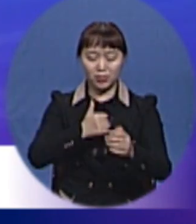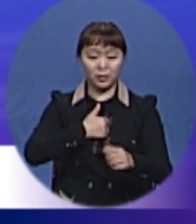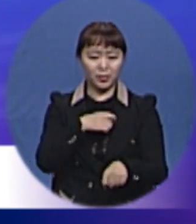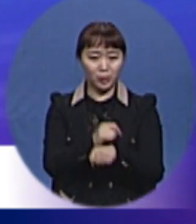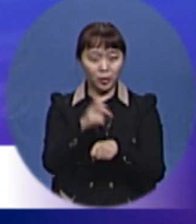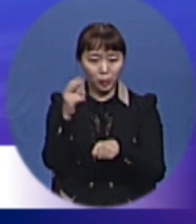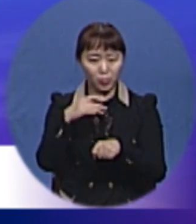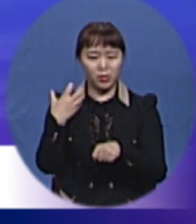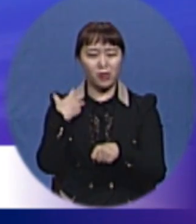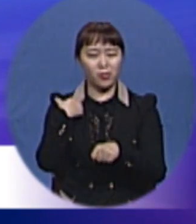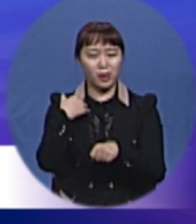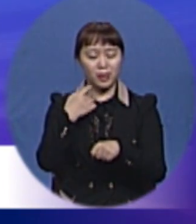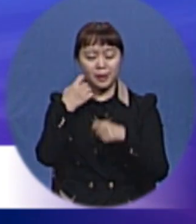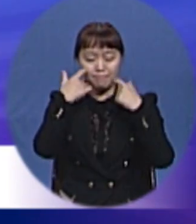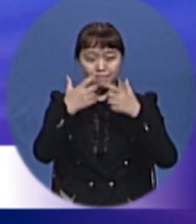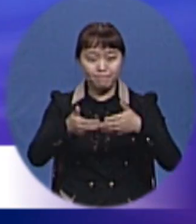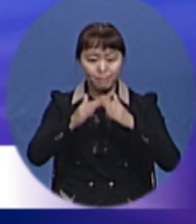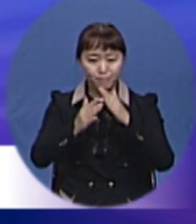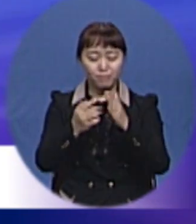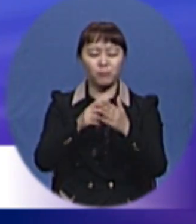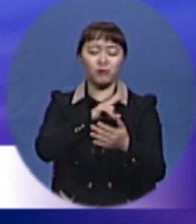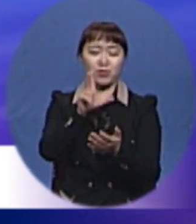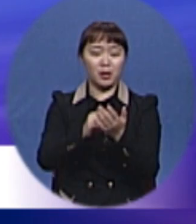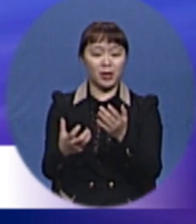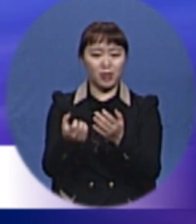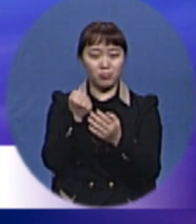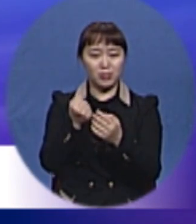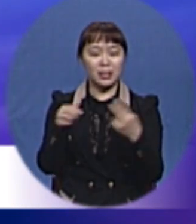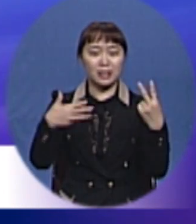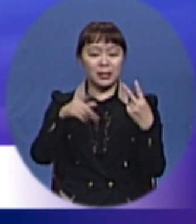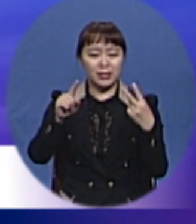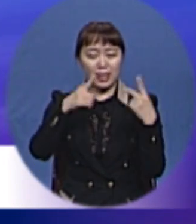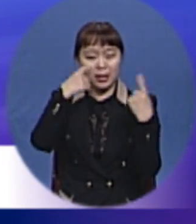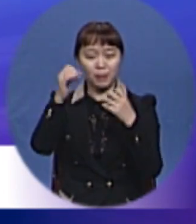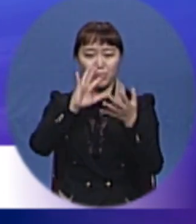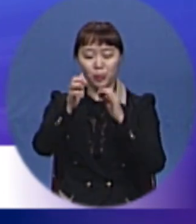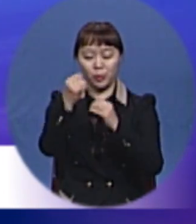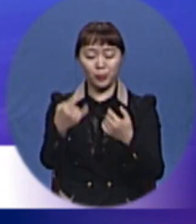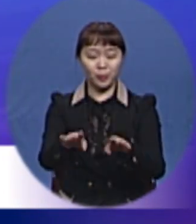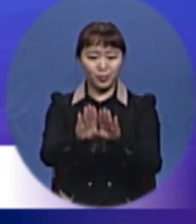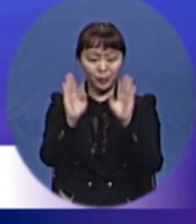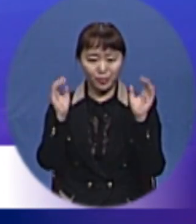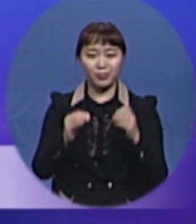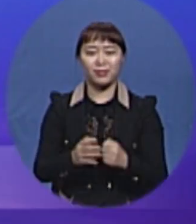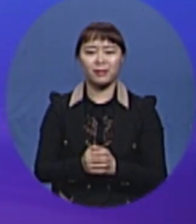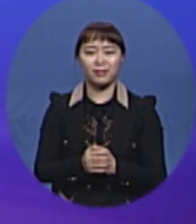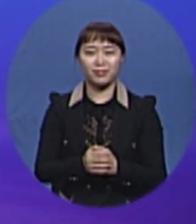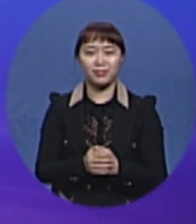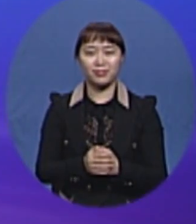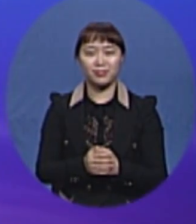정체성과 역할 정립 등을 주제로 제2차 기념 토론회를 진행했습니다. 이솔리 기자가 전합니다.